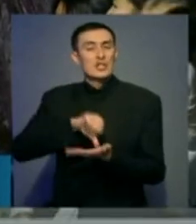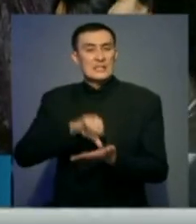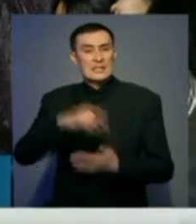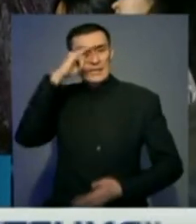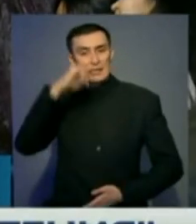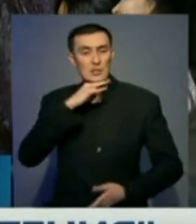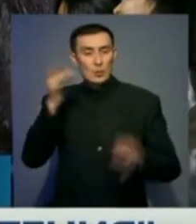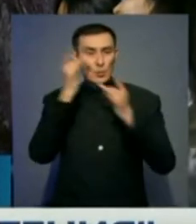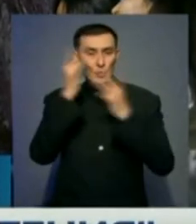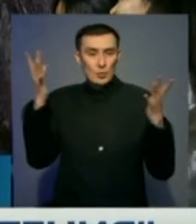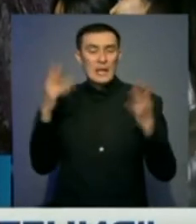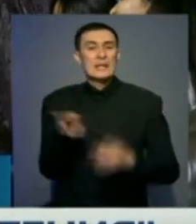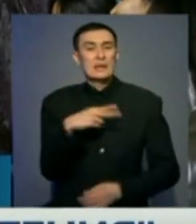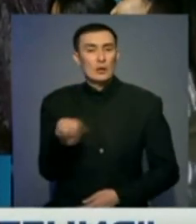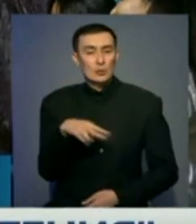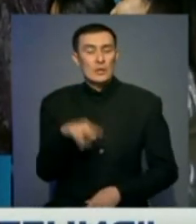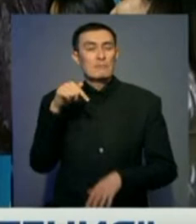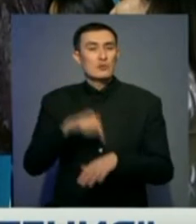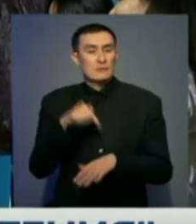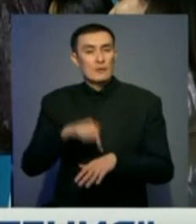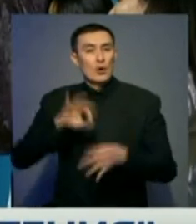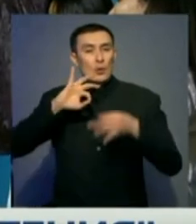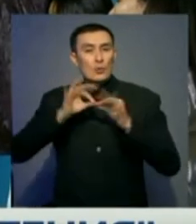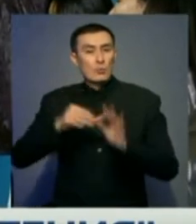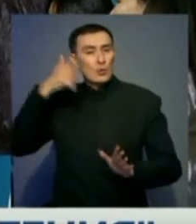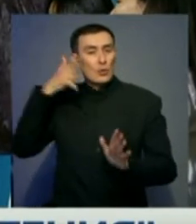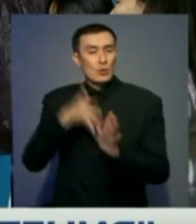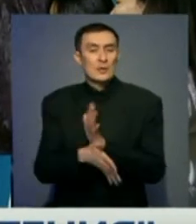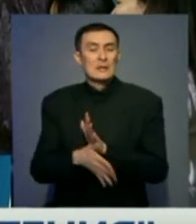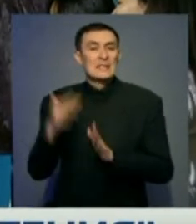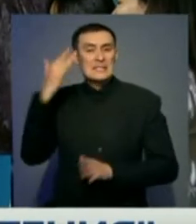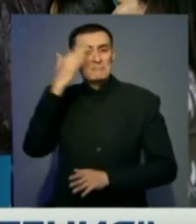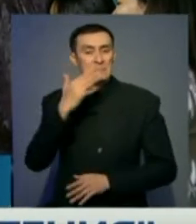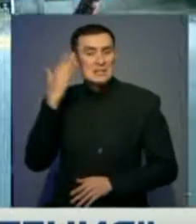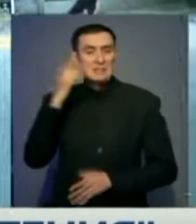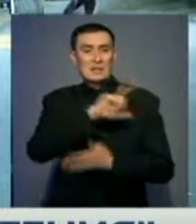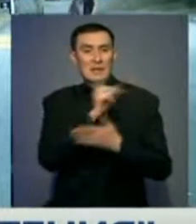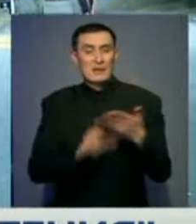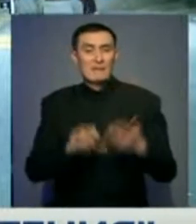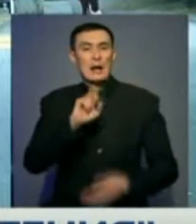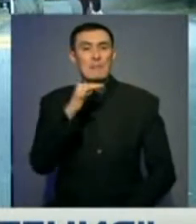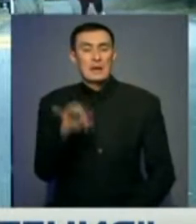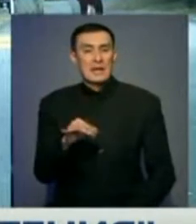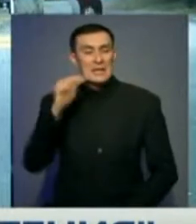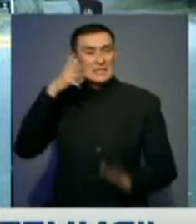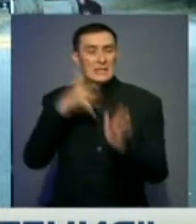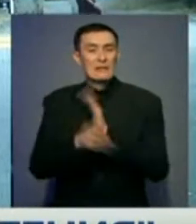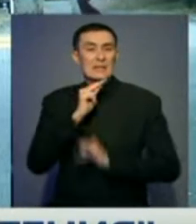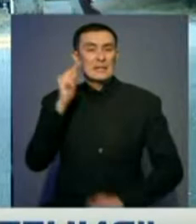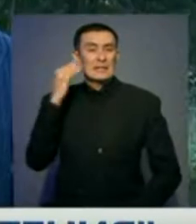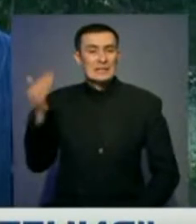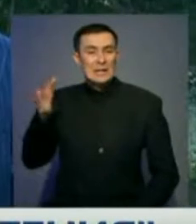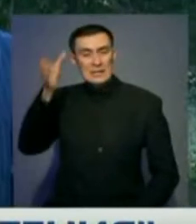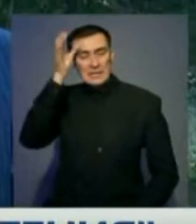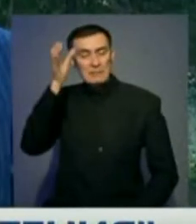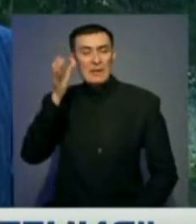казахской культуре, литературе и проникнуться глубоким смыслом стихотворений Абая Кунанбаева. Исследователь Китайской академии